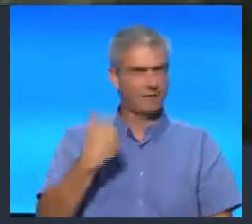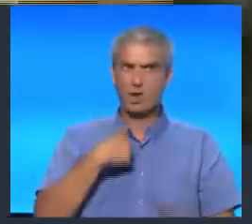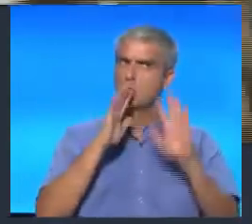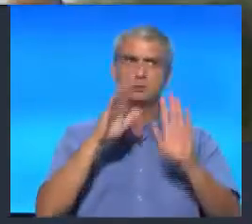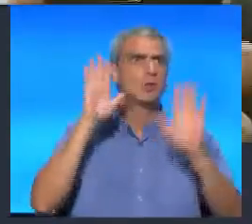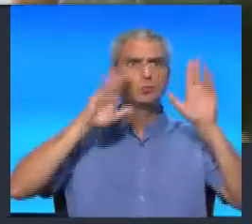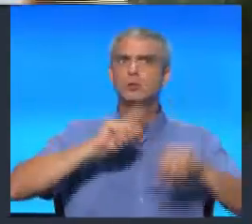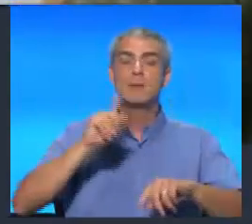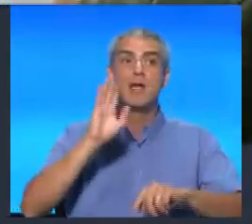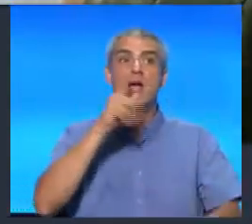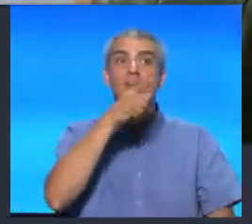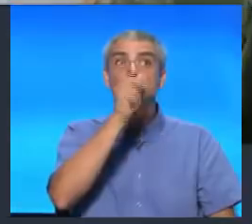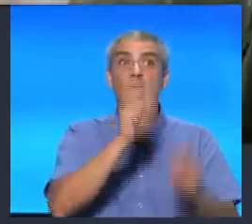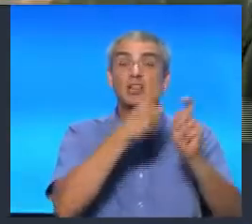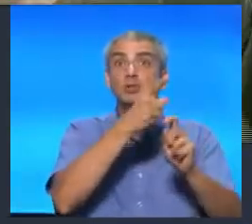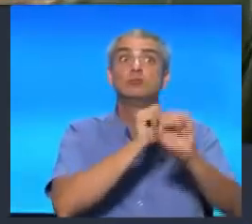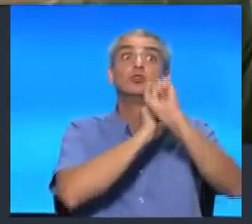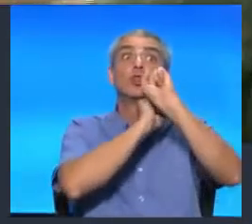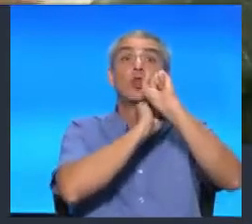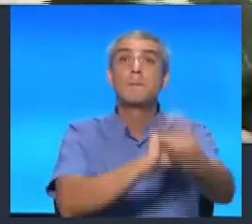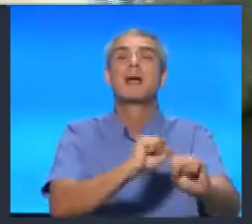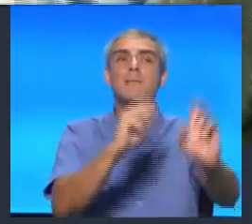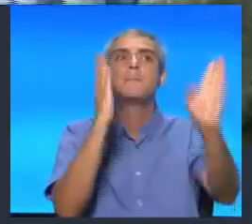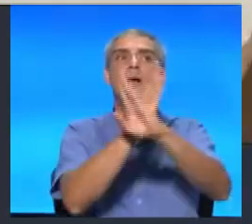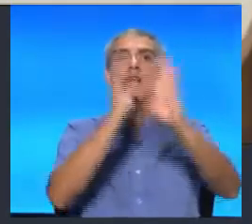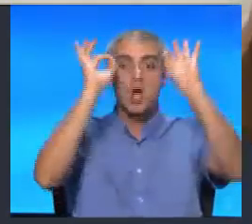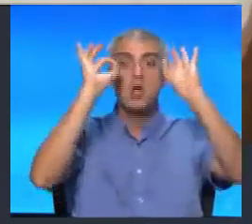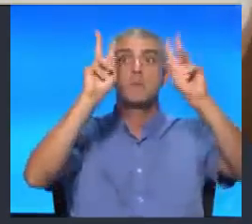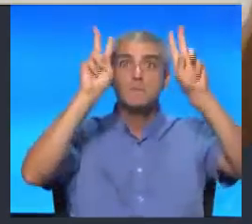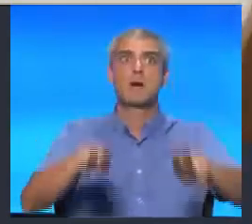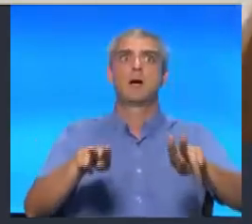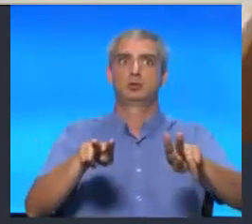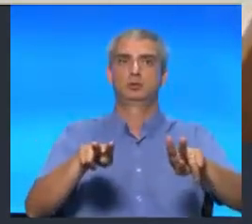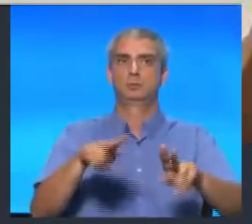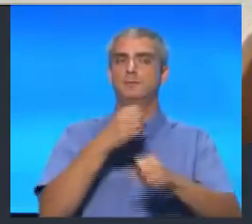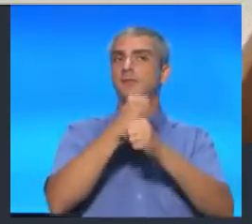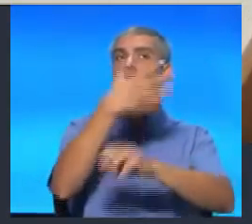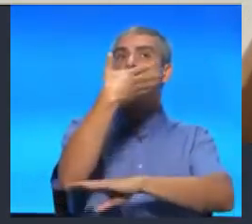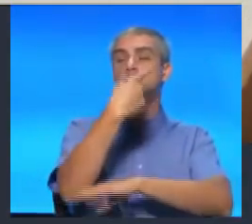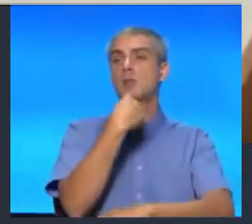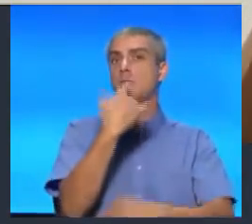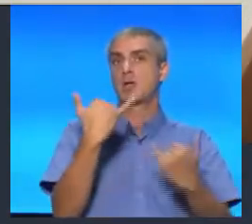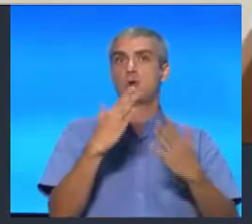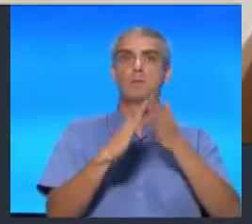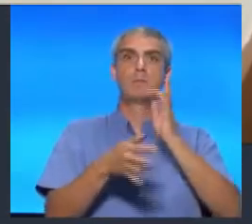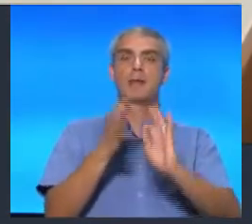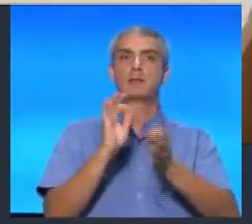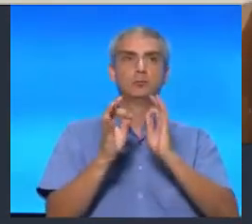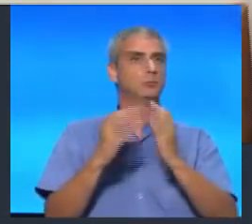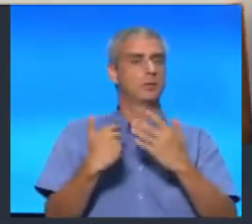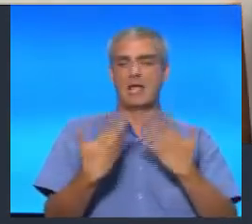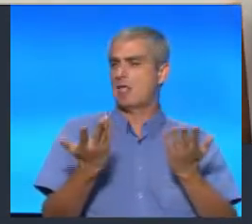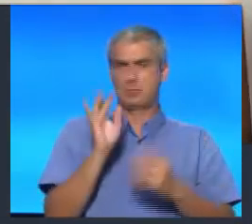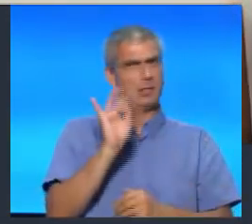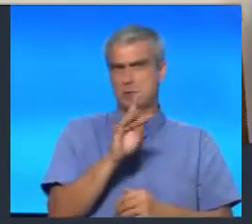מוסלמים. אבל יש פה אנשים שהם תומכים בטרור בפירוש. נציגת המדינה אמרה היום בבית המשפט כי אין לה